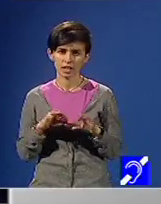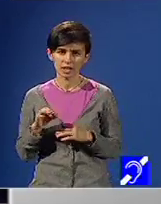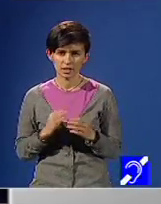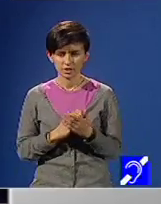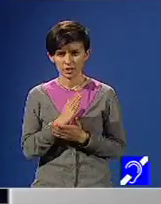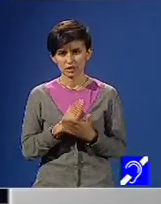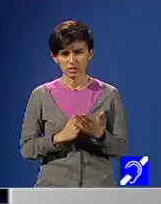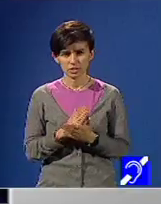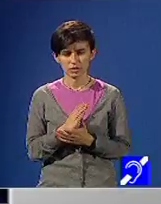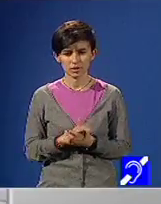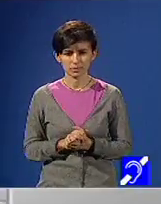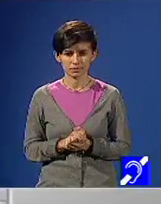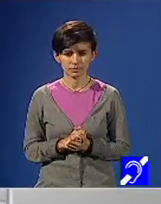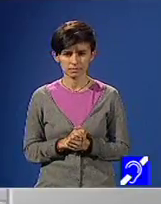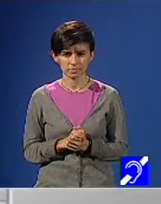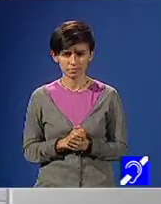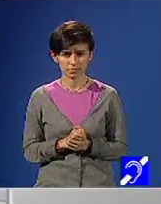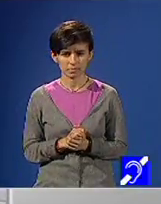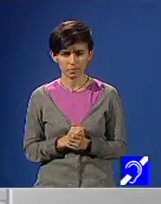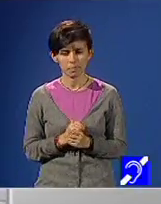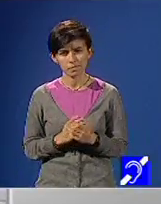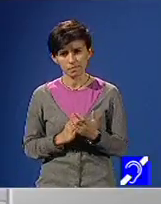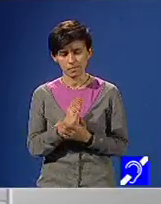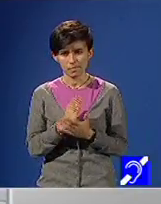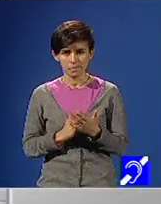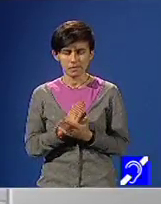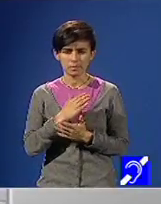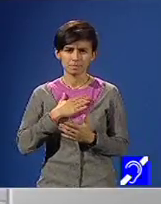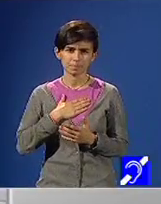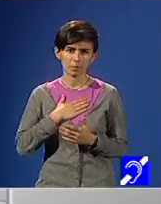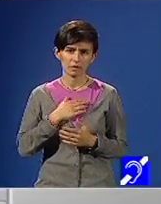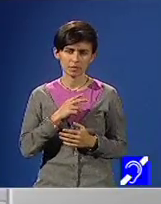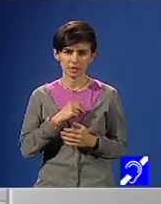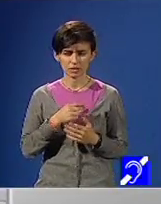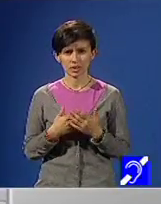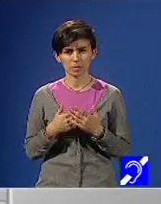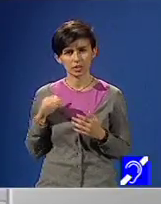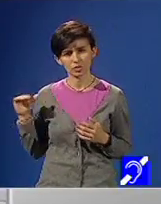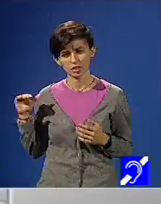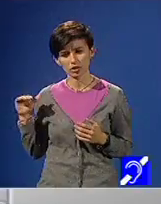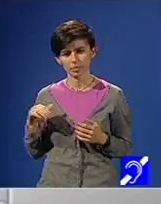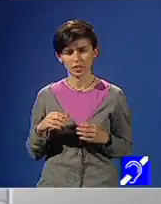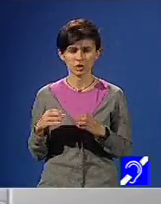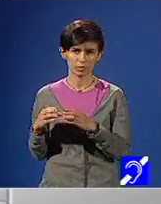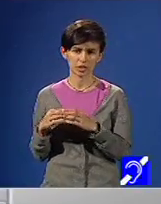departe. Da, mergem mai departe, avem datoria față de copiii noștri și copiii comunității să